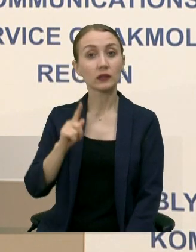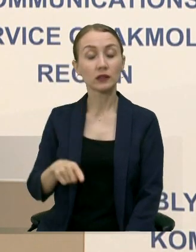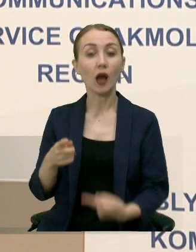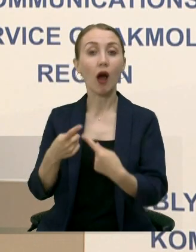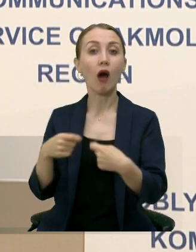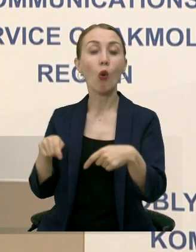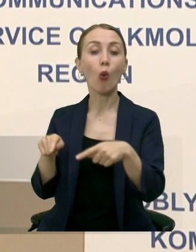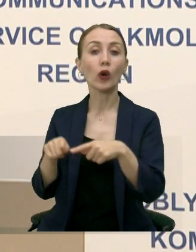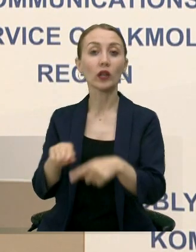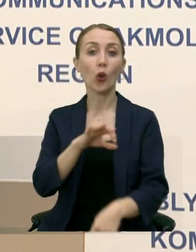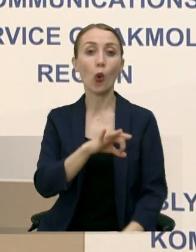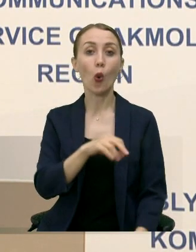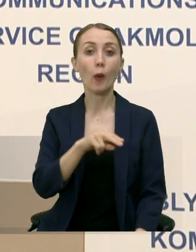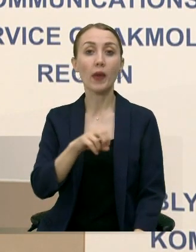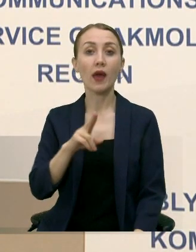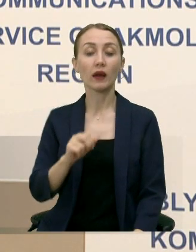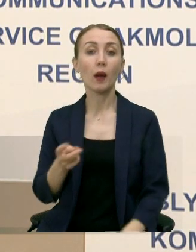к ним. Но я